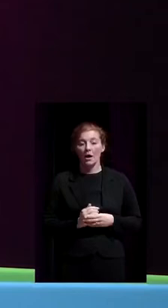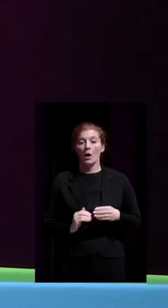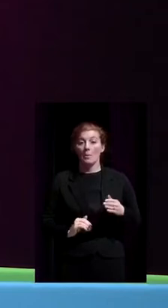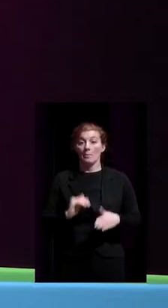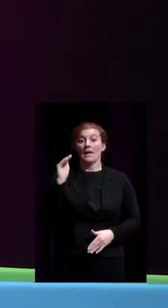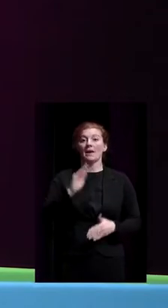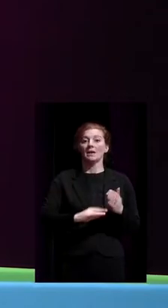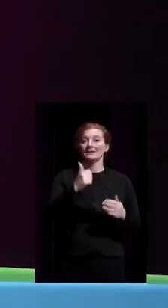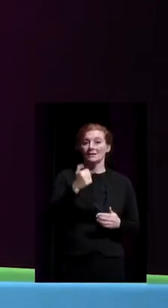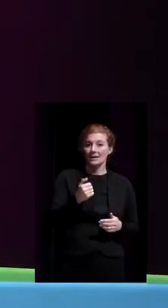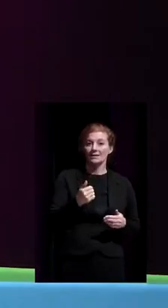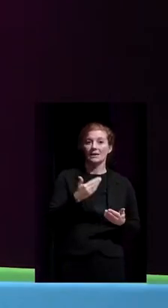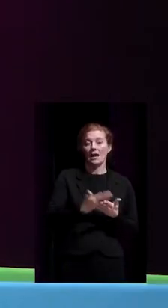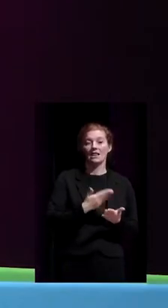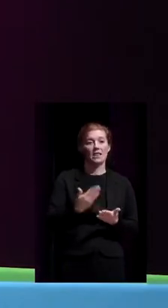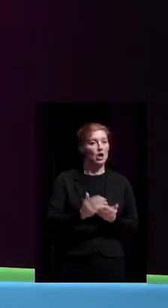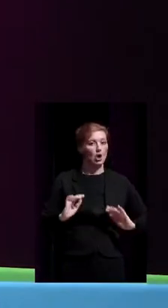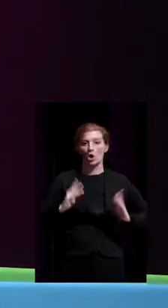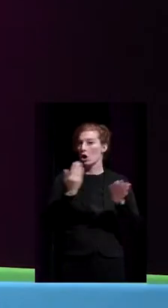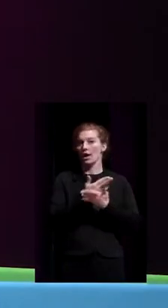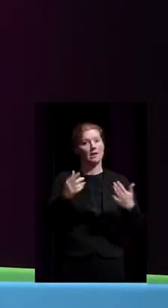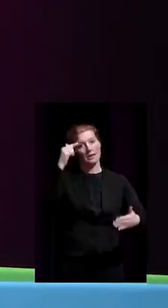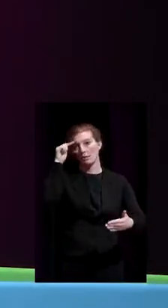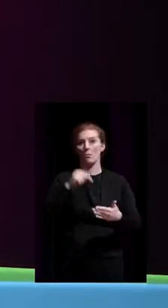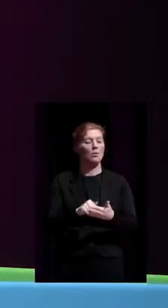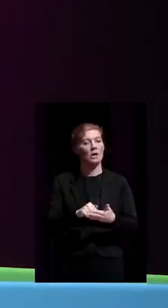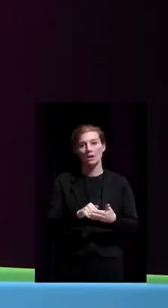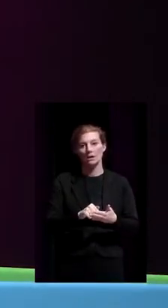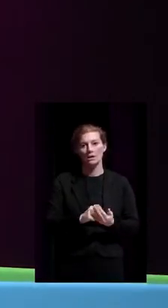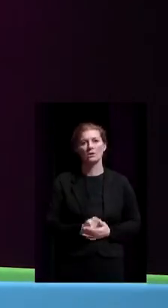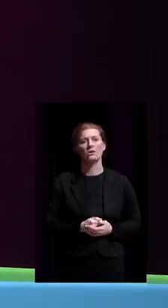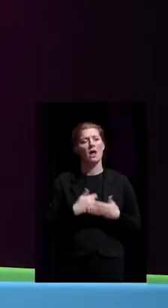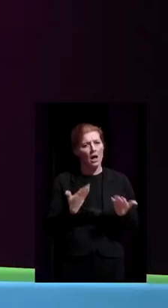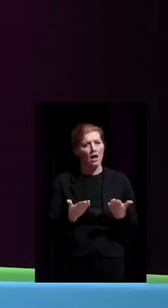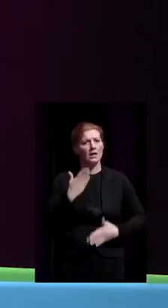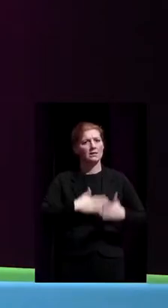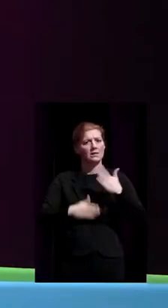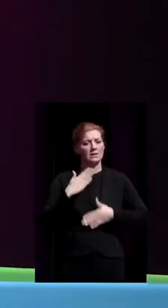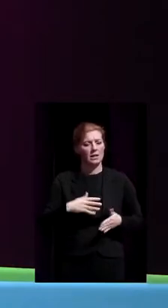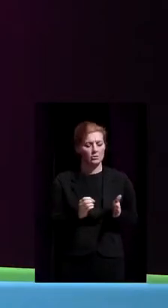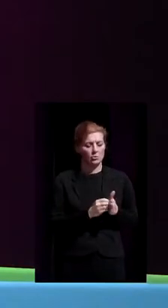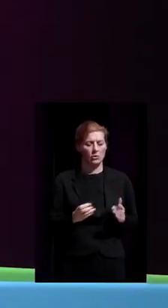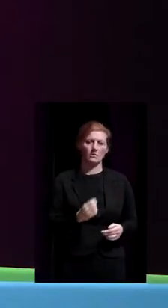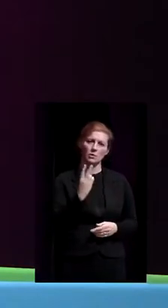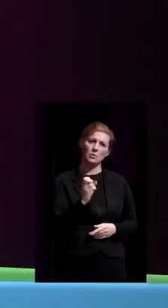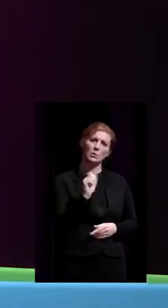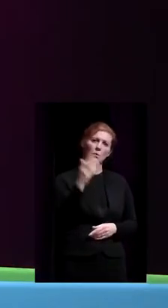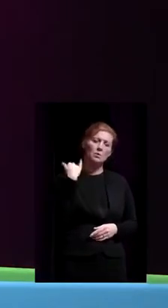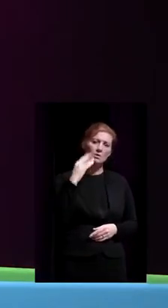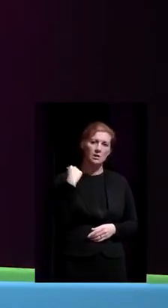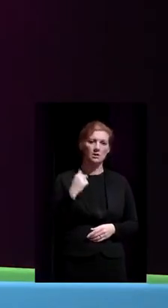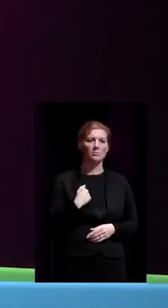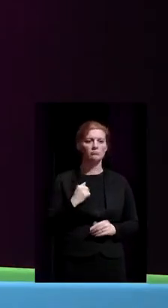60-tal länder som inte kommer nå det målet. Det är intressant därför för ungefär en 20 år sedan var jag med